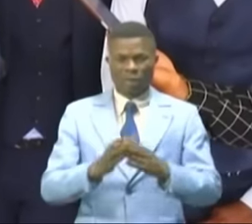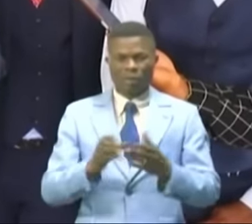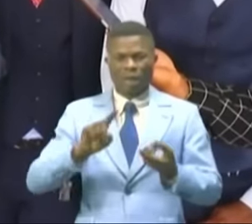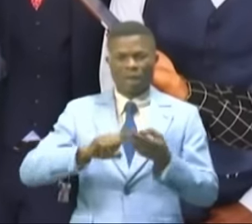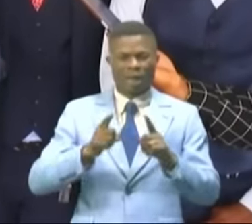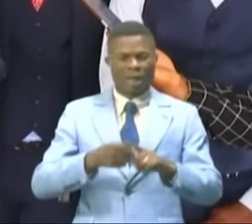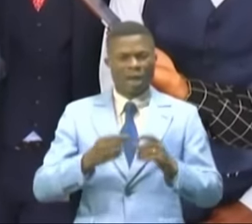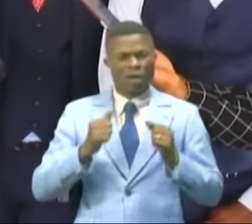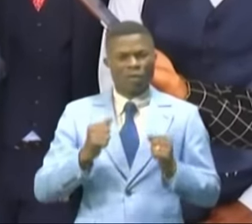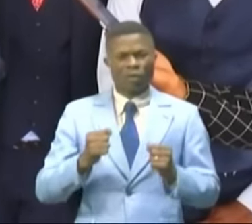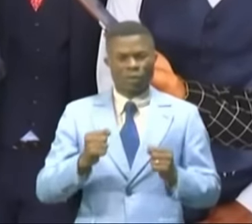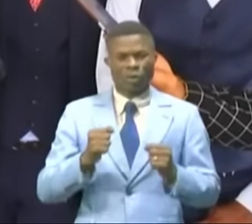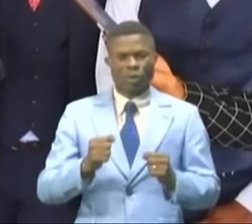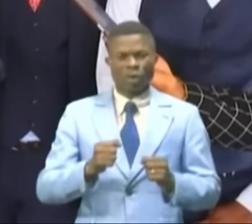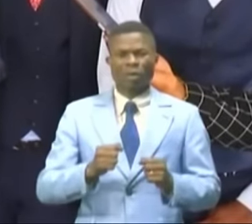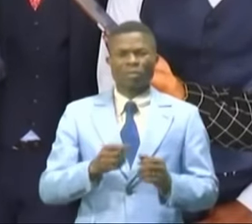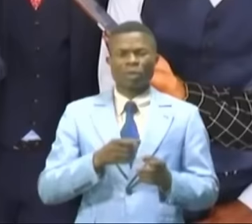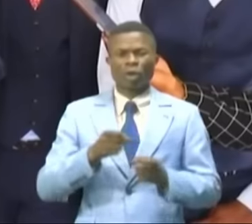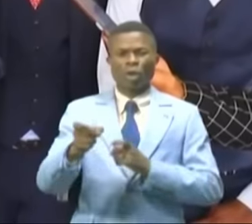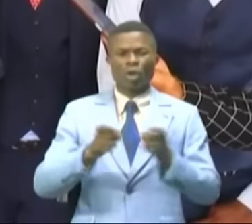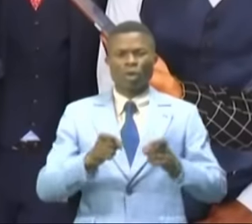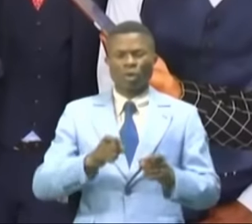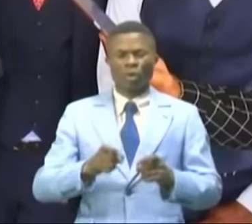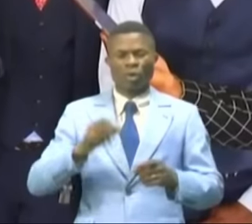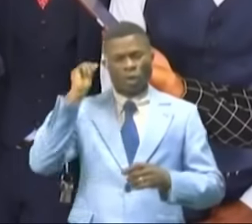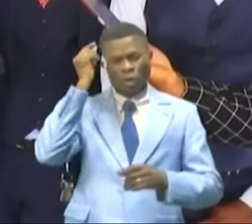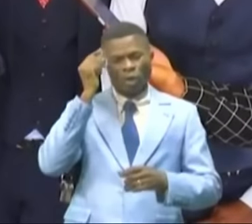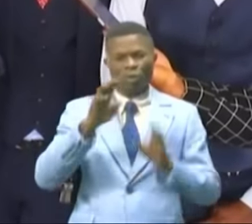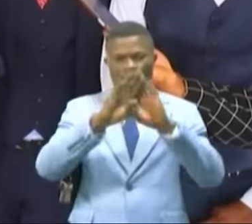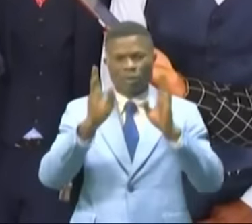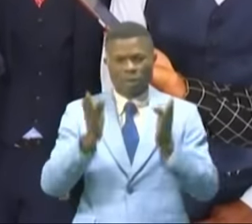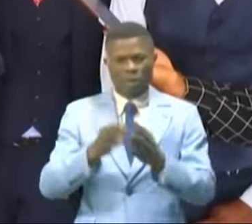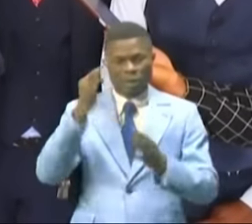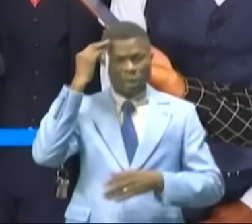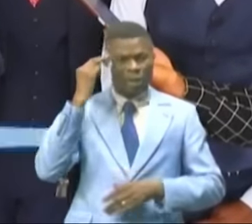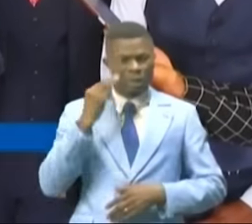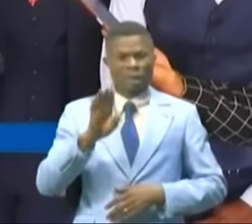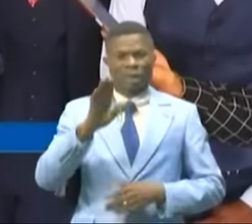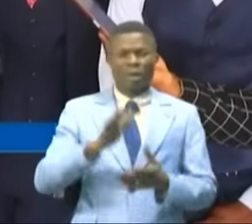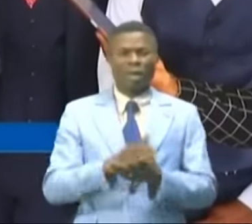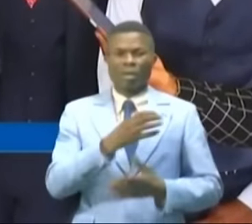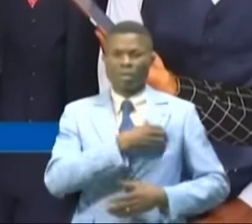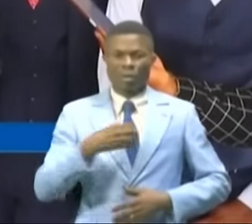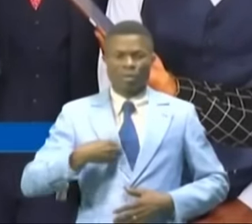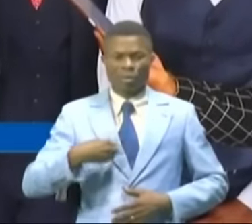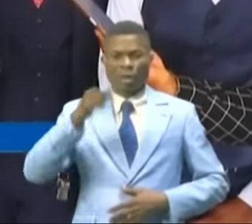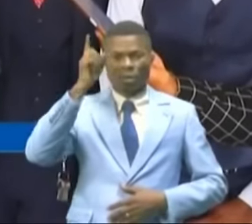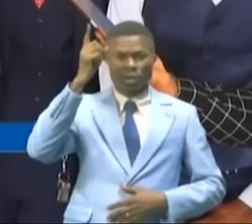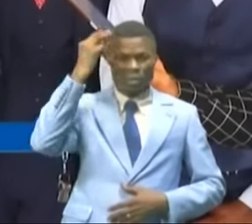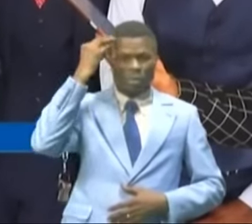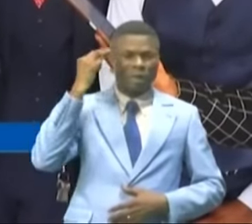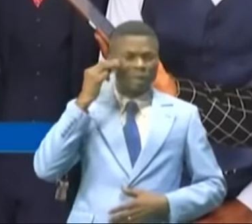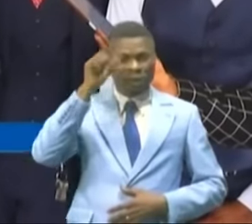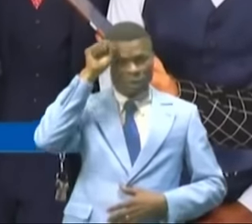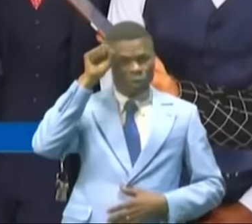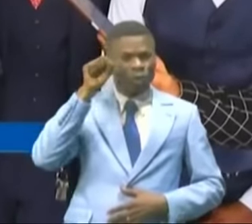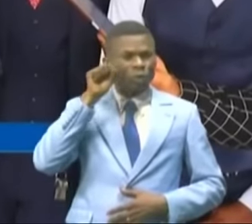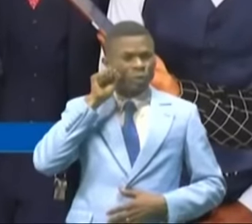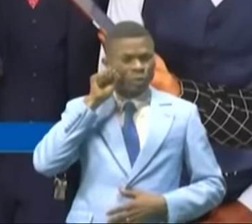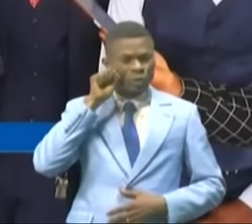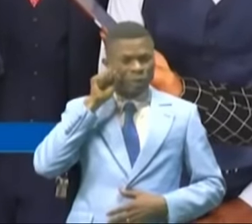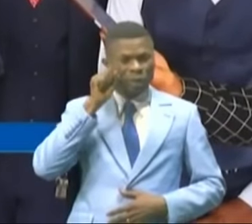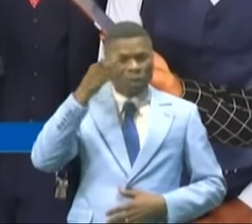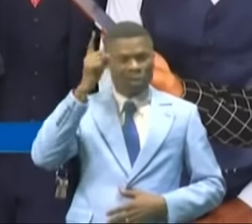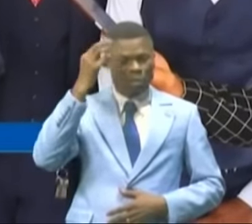collaboration et la bonne conduite de l'action gouvernementale par son Excellence Madame Judith Suminya Tuluka,